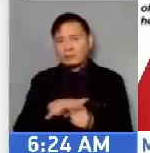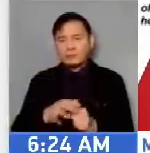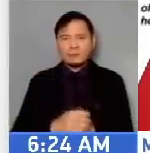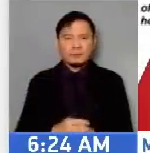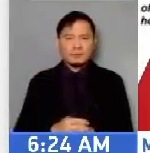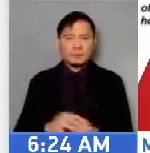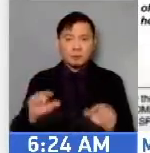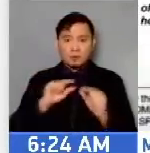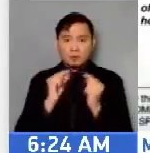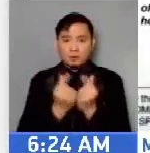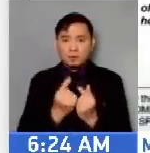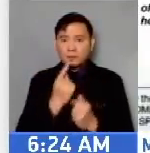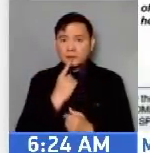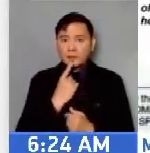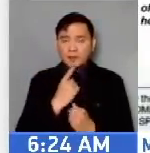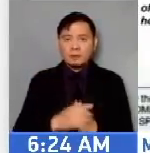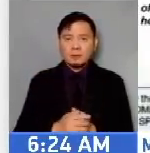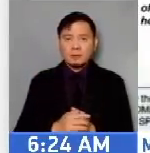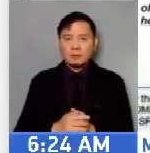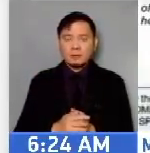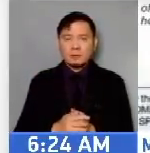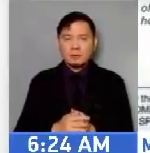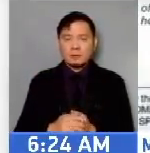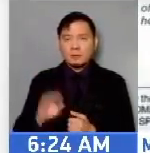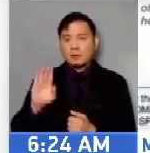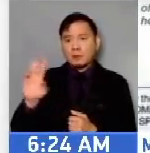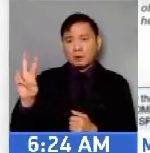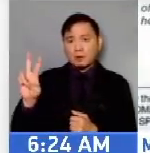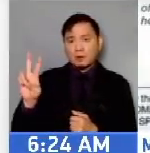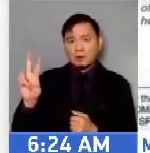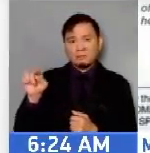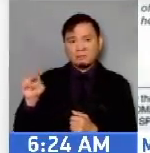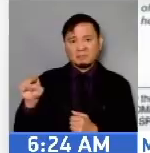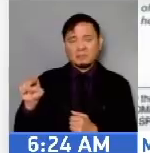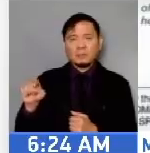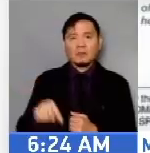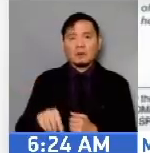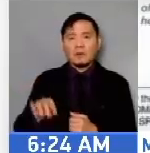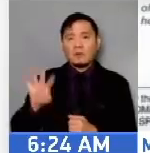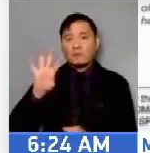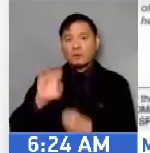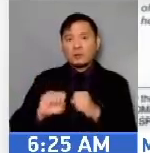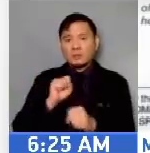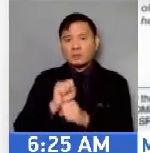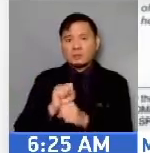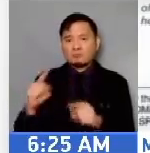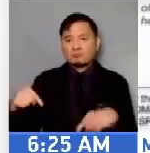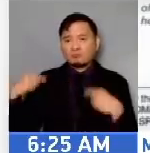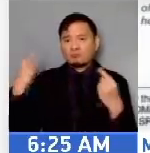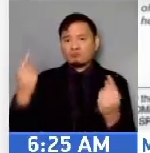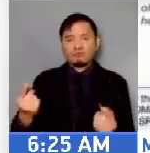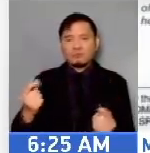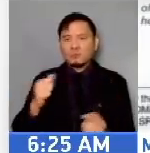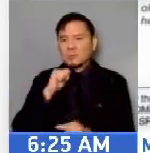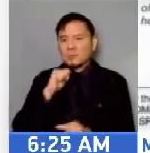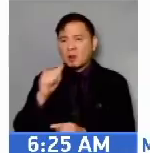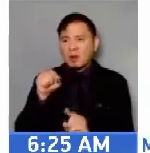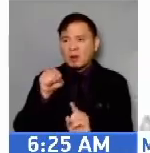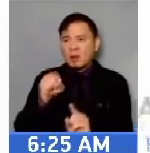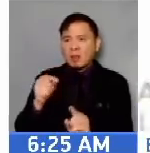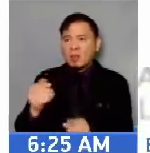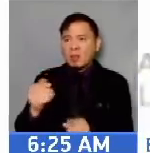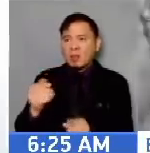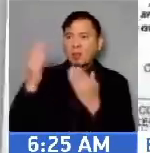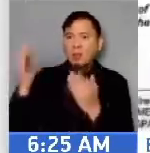ni Marcos ng kanyang income tax return sa apat na magkakasunod na taon ay nagpapakita ng sadyang paglabag sa batas